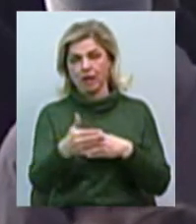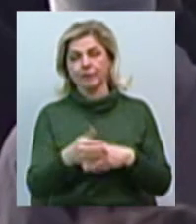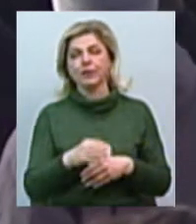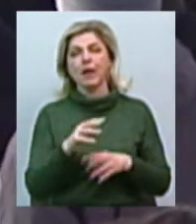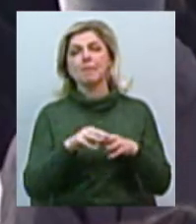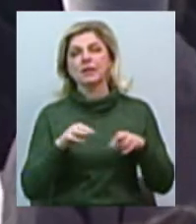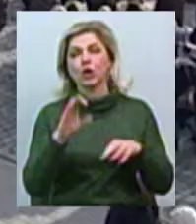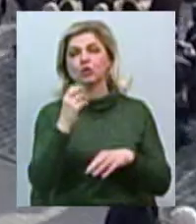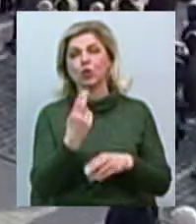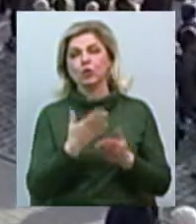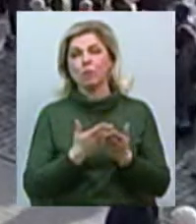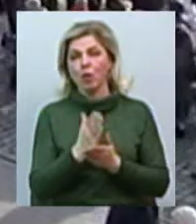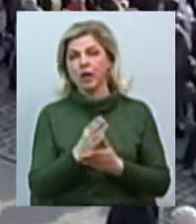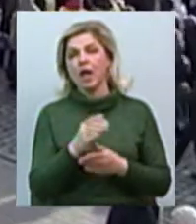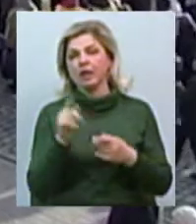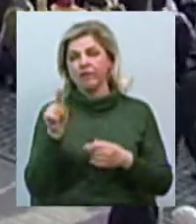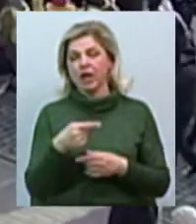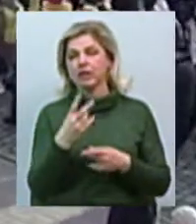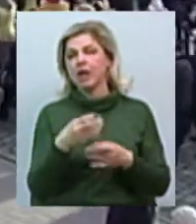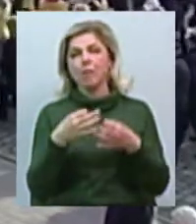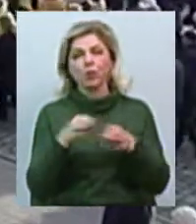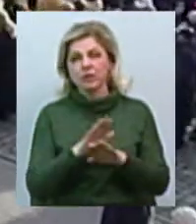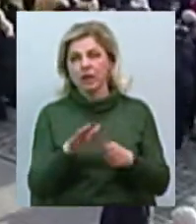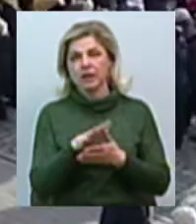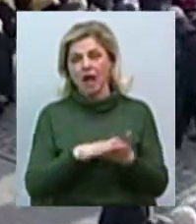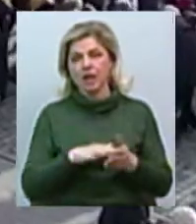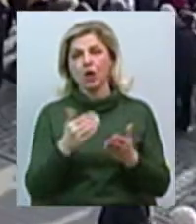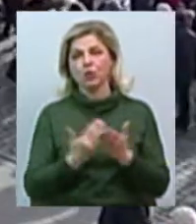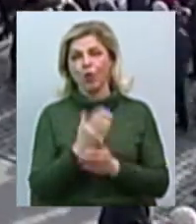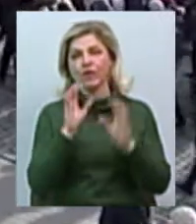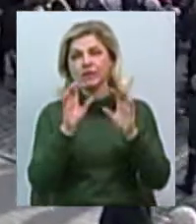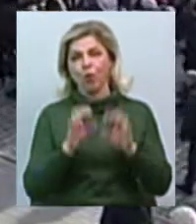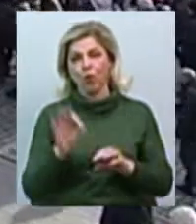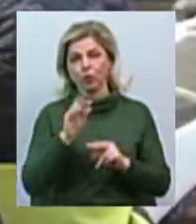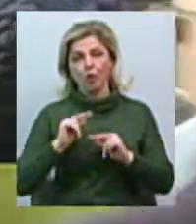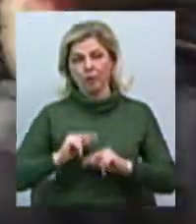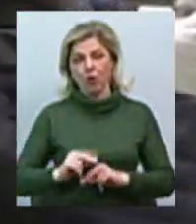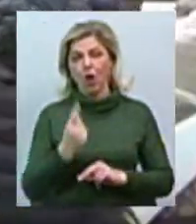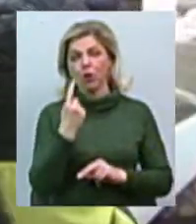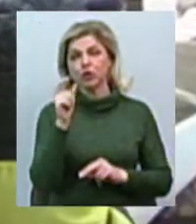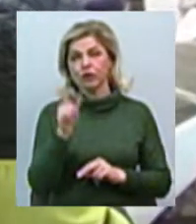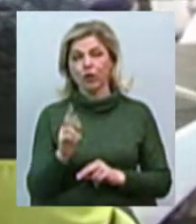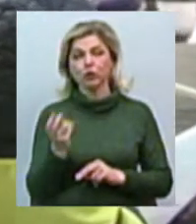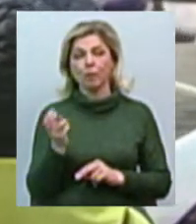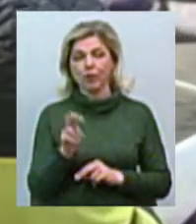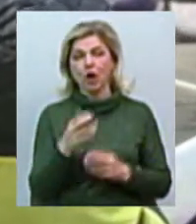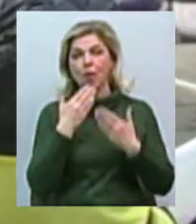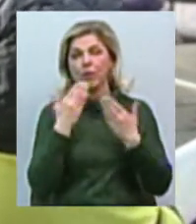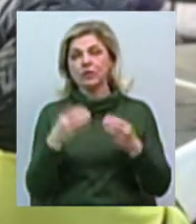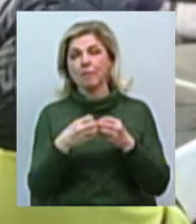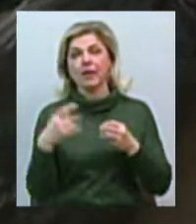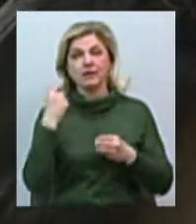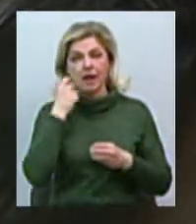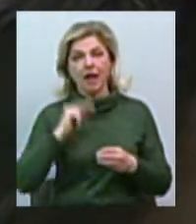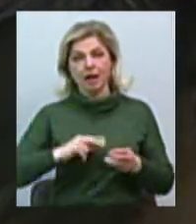соцполітики мітингарі вимагають не пропустити далі новий законопроект про працю. Один із тих, хто прийшов – Олександр Мишенок. Останні 15 років він працює